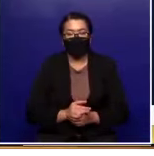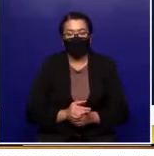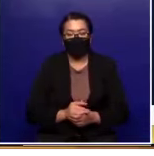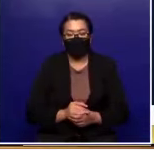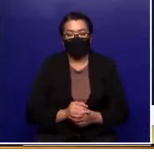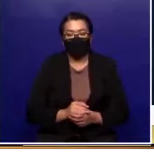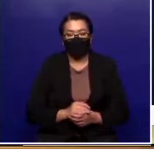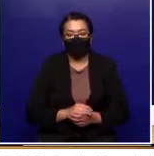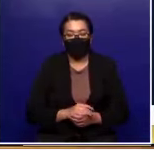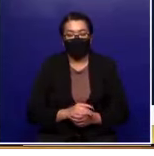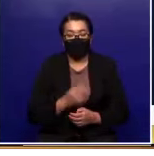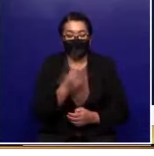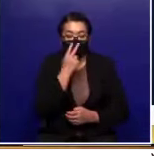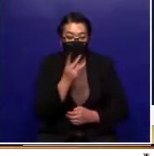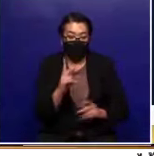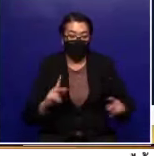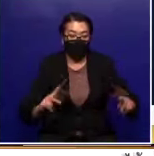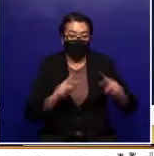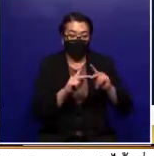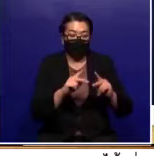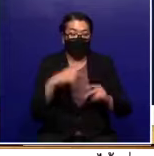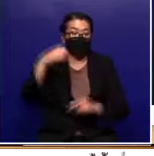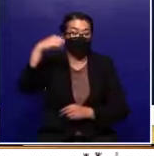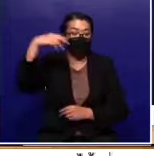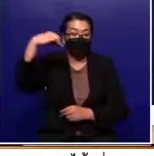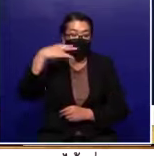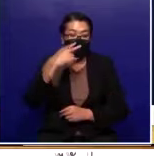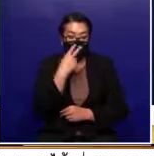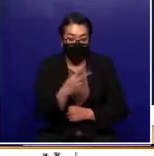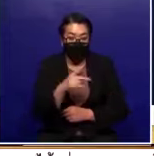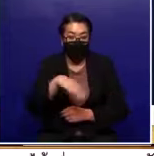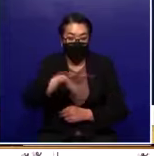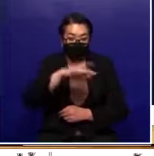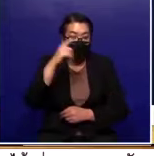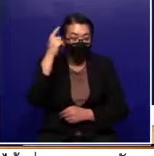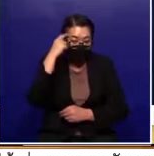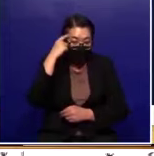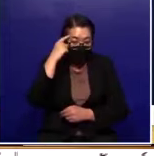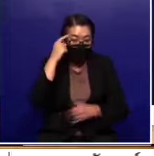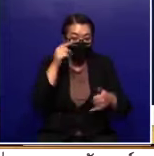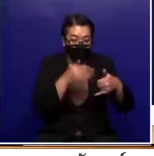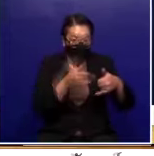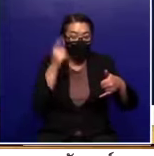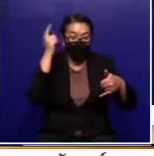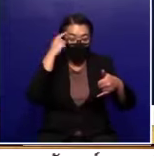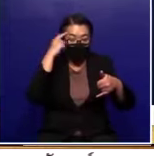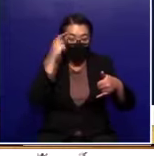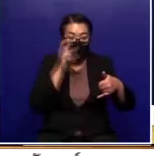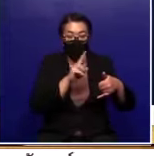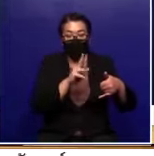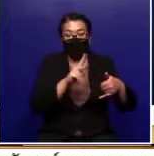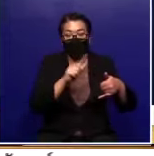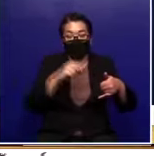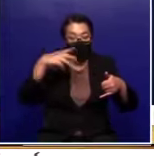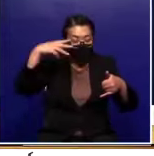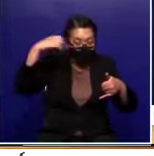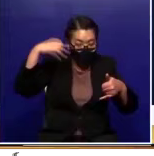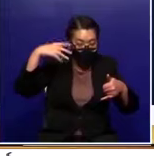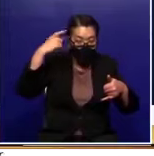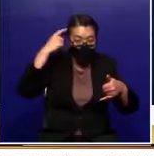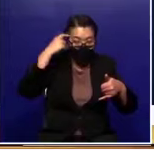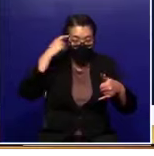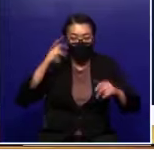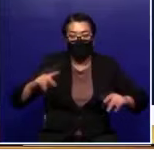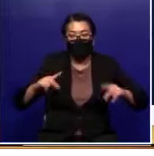เมื่อกี้ผมเห็นรัฐมนตรีว่าการกระทรวงพลังงานครับไม่รู้ท่านรู้หรือเปล่าแต่ท่านต้องรู้นะท่านประธานที่เคารพครับกระทรวงพลังง